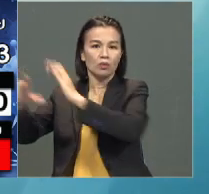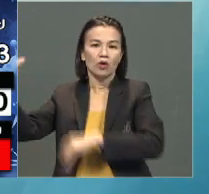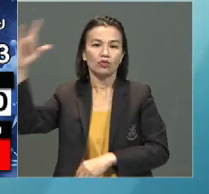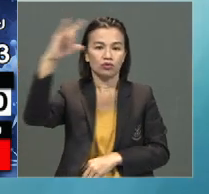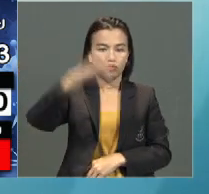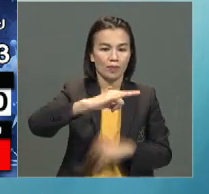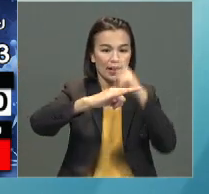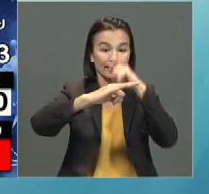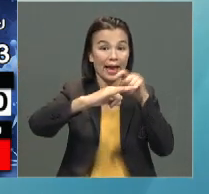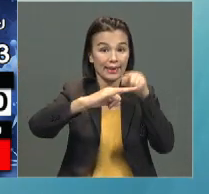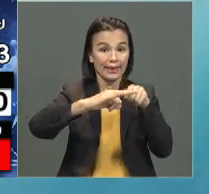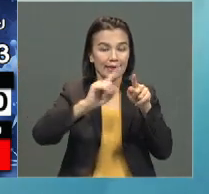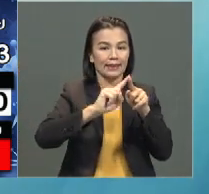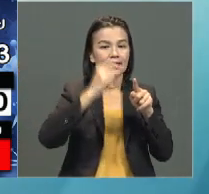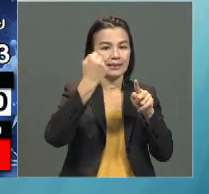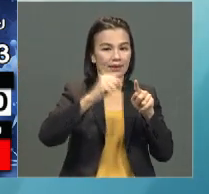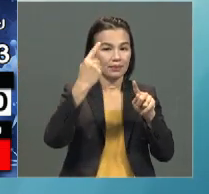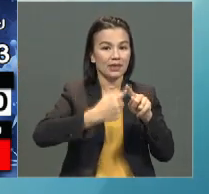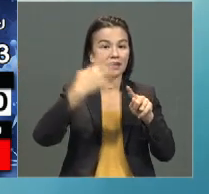คนนะครับตรวจเชื้อก่อนเดินทางอันนี้ทำตามหน้าที่นะครับที่เรากำหนดของเรานะครับที่ประเทศซูดานผลตรวจไม่พบเชื้อนะครับก็ออกเดินทางมาถึงราชอาณาจักรไทยวันที่10